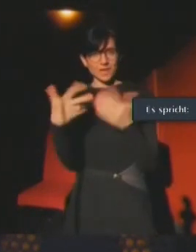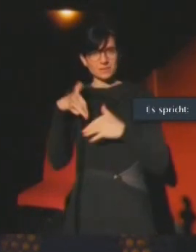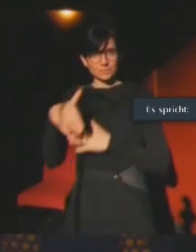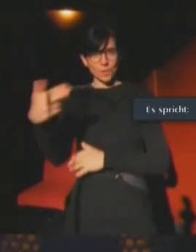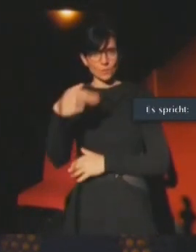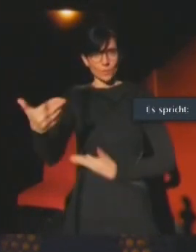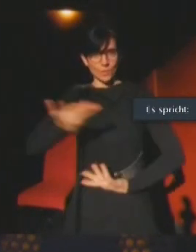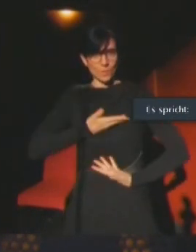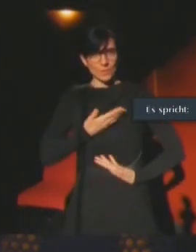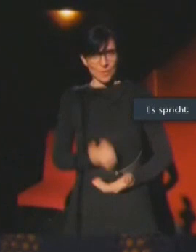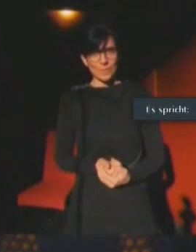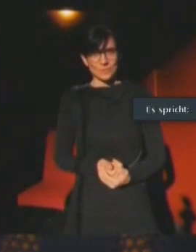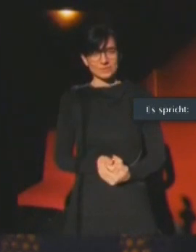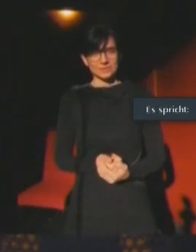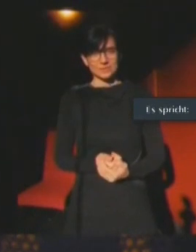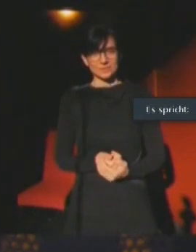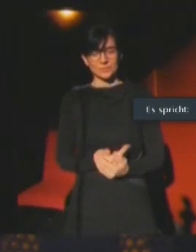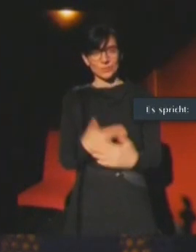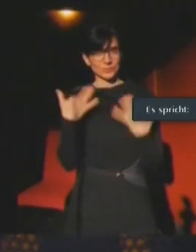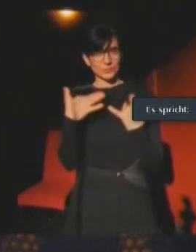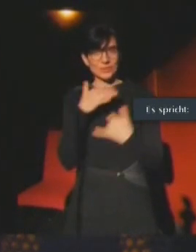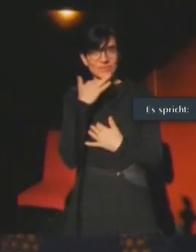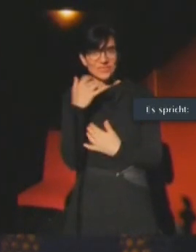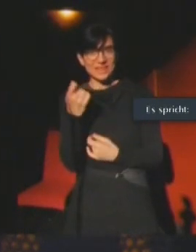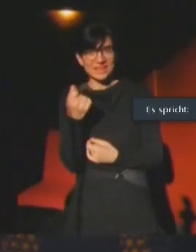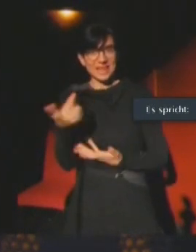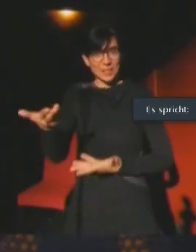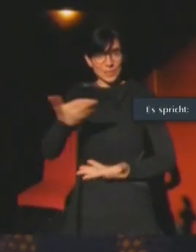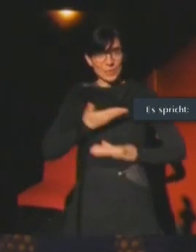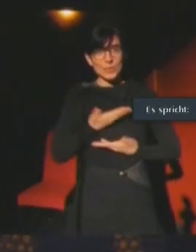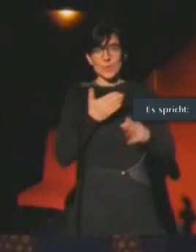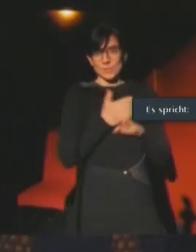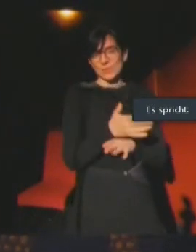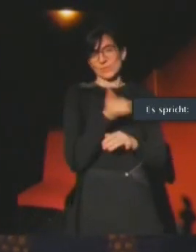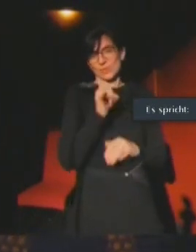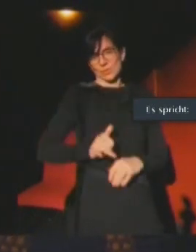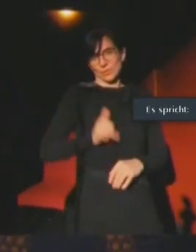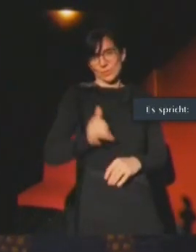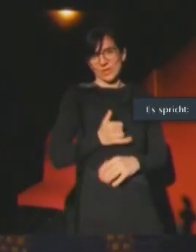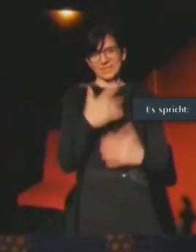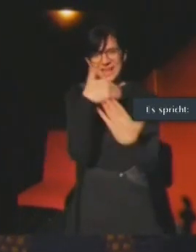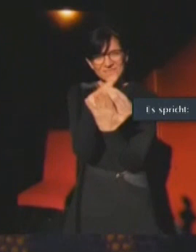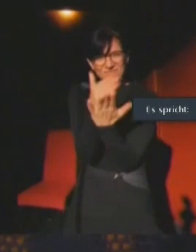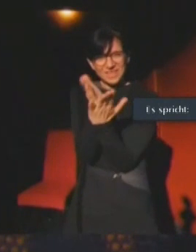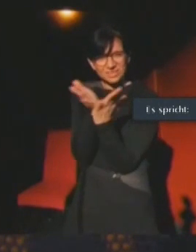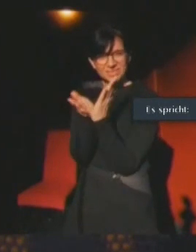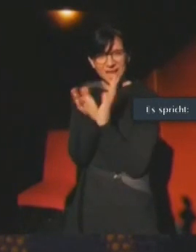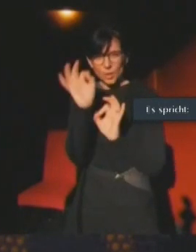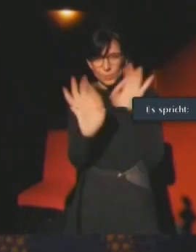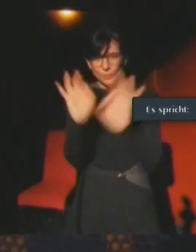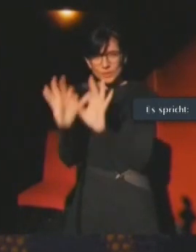Millionen, also auch eine ganz gewaltige Summe, lukrieren. Der konkrete Verteilungsschlüssel ergibt sich aus